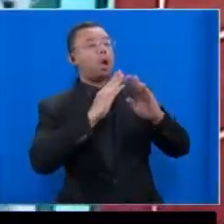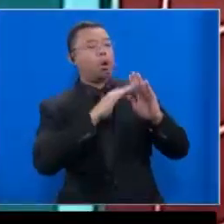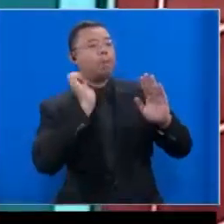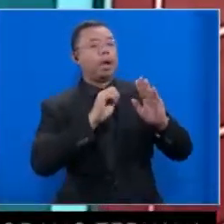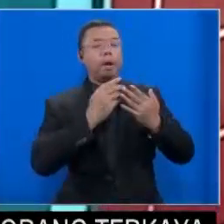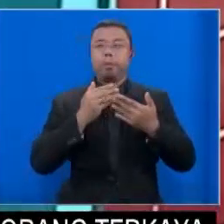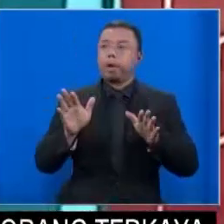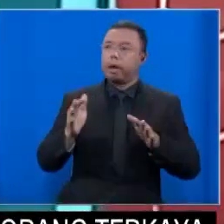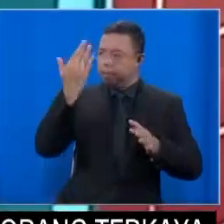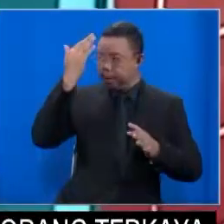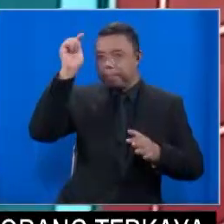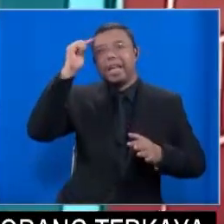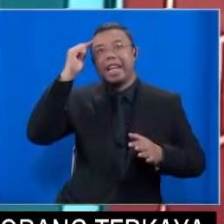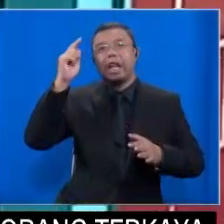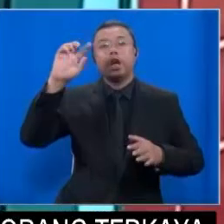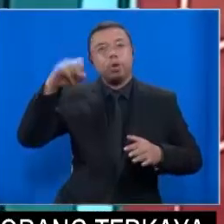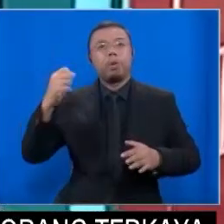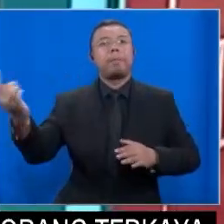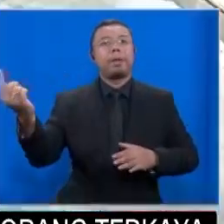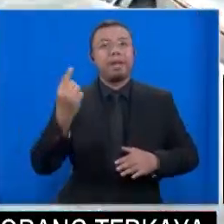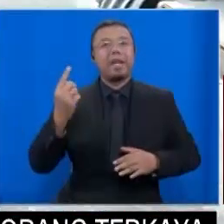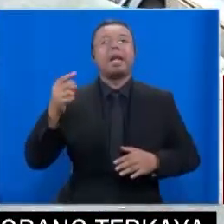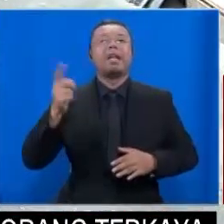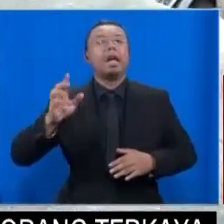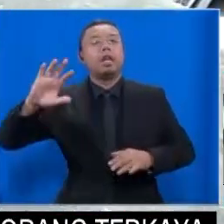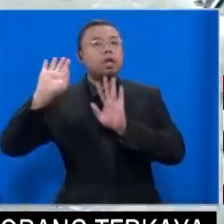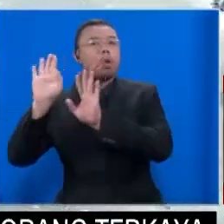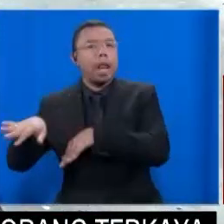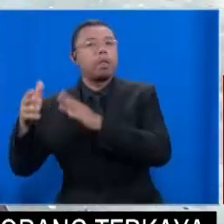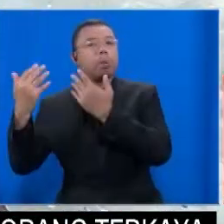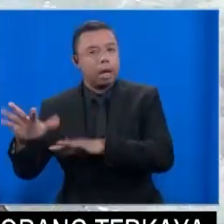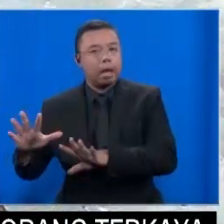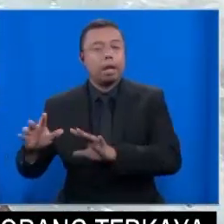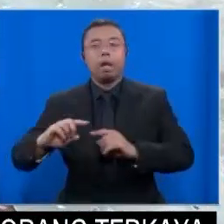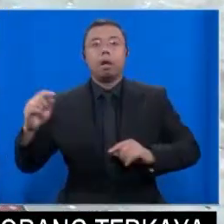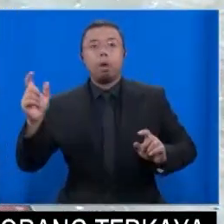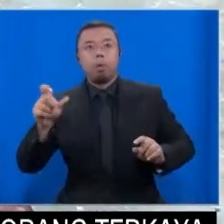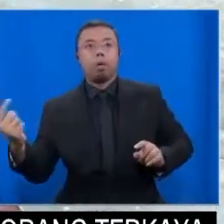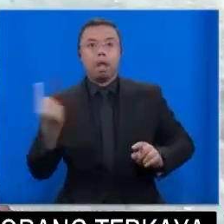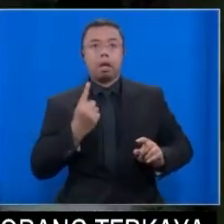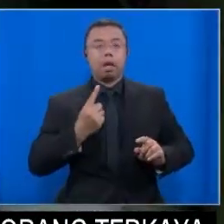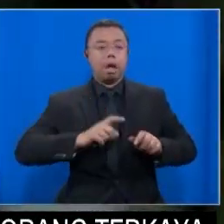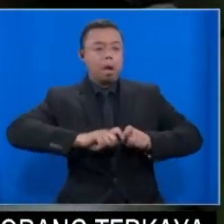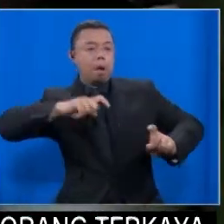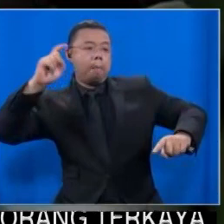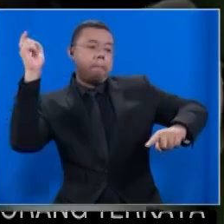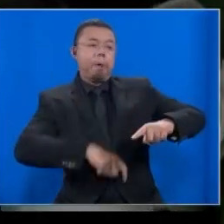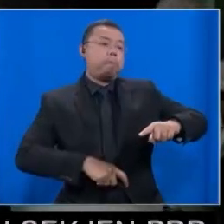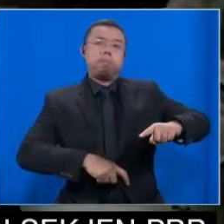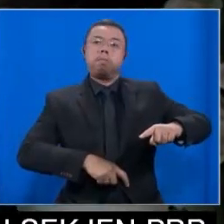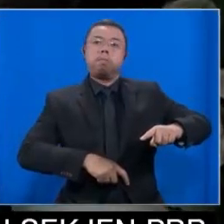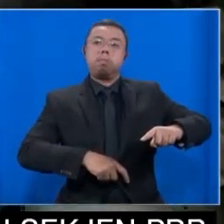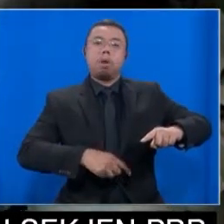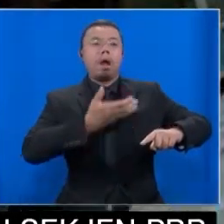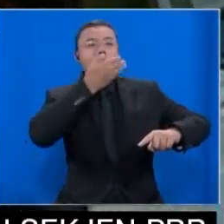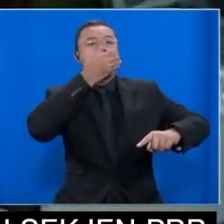membukakan pintu karena mengira suaminya pulang dari sholat tarawih. Seketika kedua rampok yang bersenjata tajam langsung menodongkan senjata